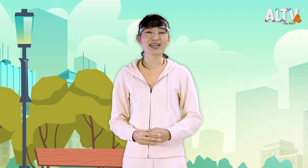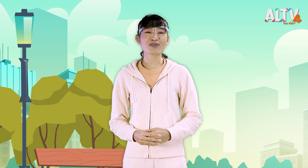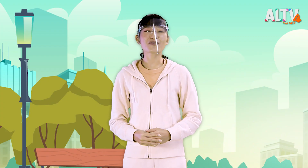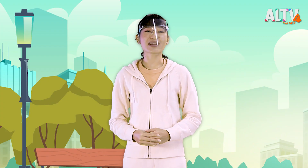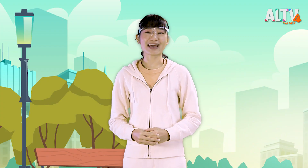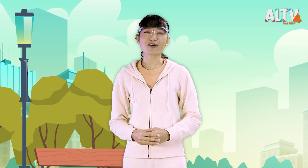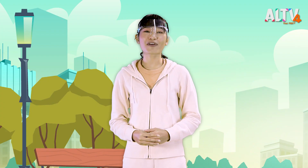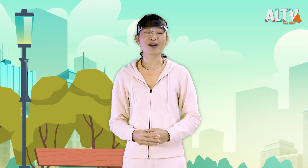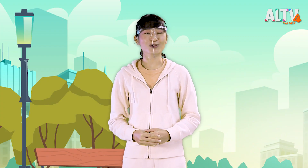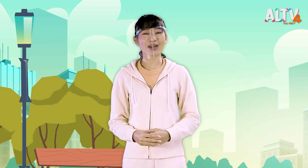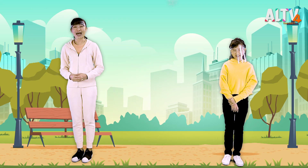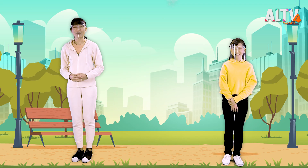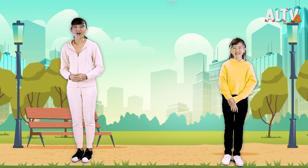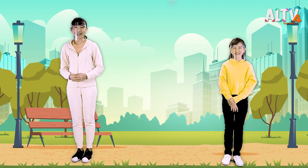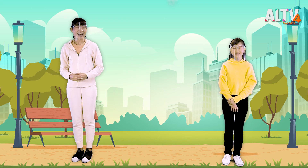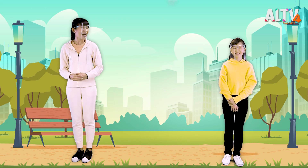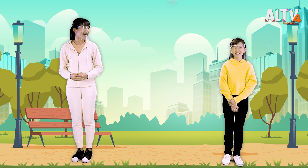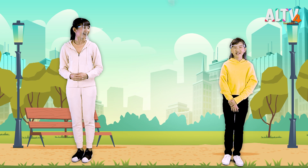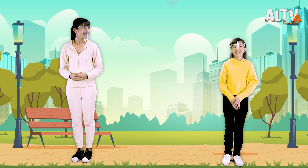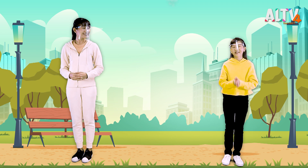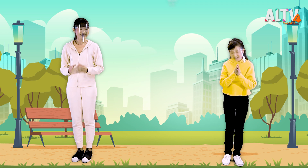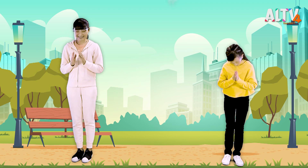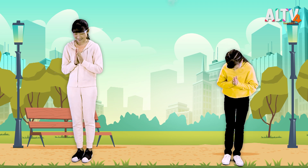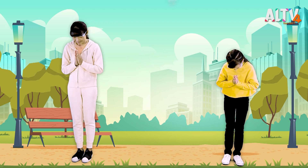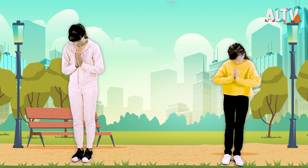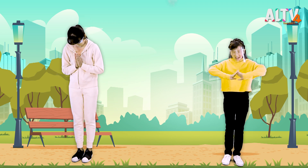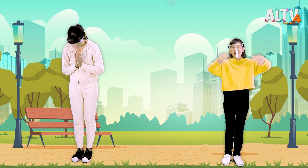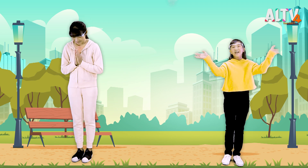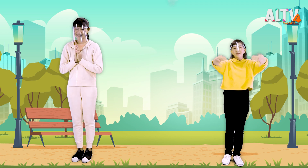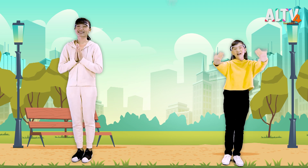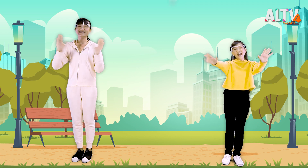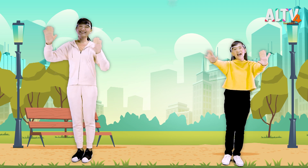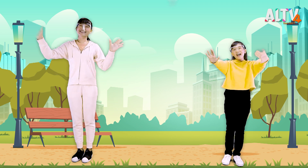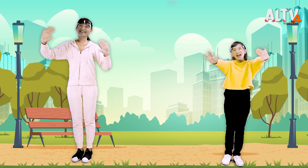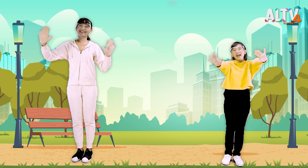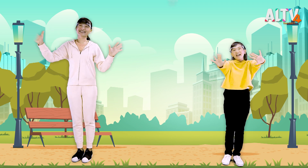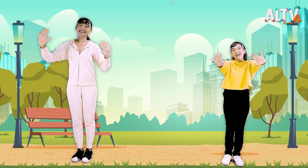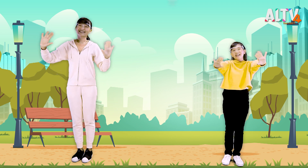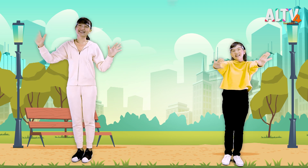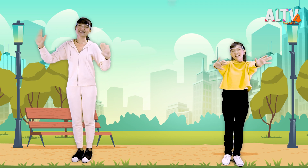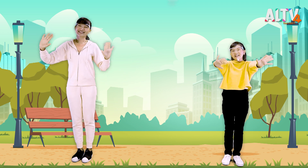ำหรับวันนี้ครูฝนและน้องเฟย์ขอตัวลาไปก่อนค่ะ สวัสดีค่ะบ๊ายบาย